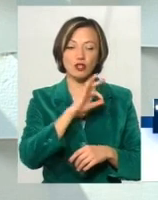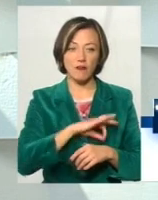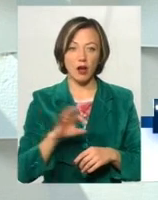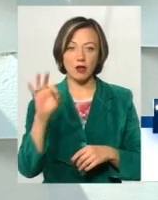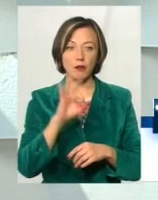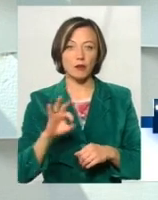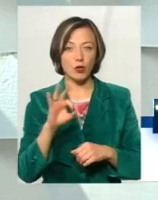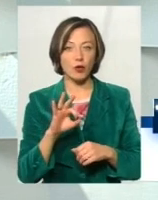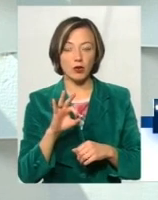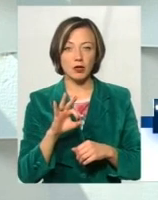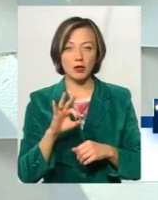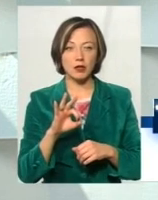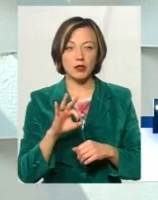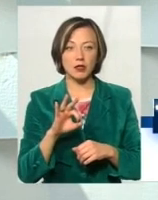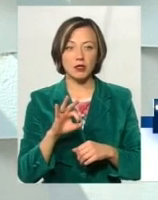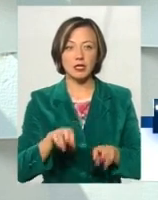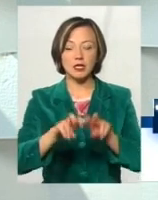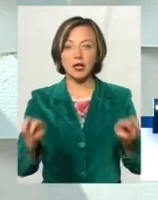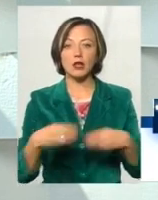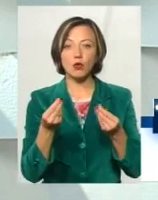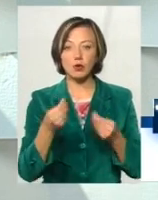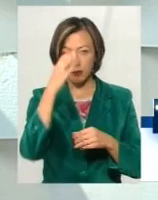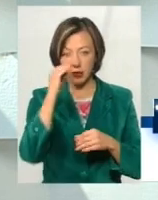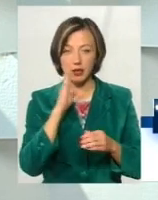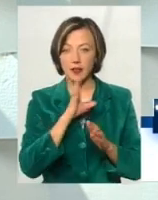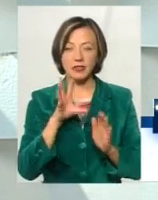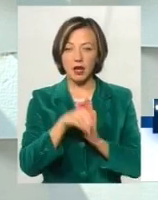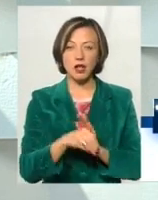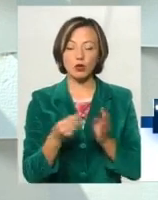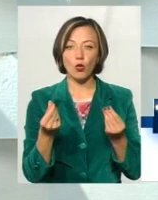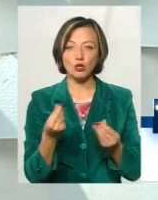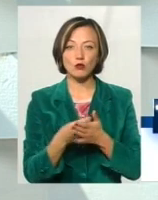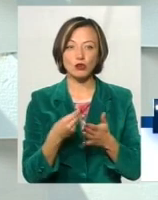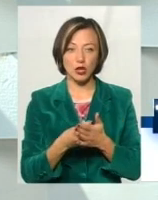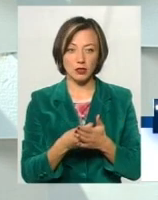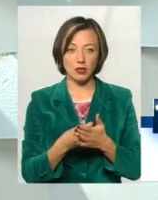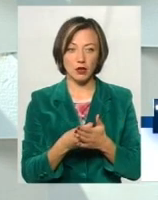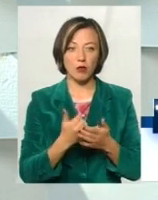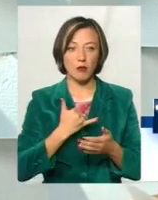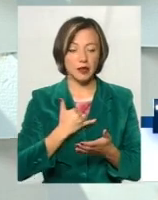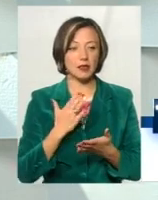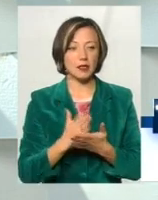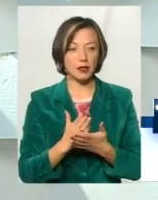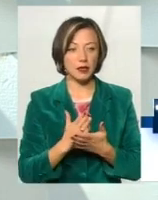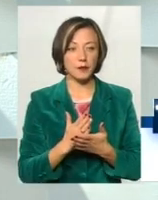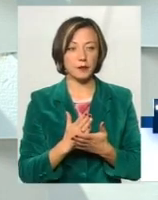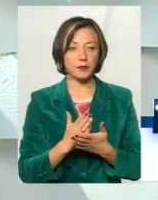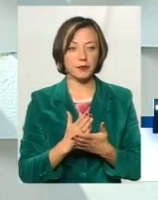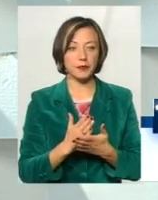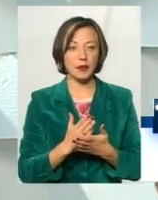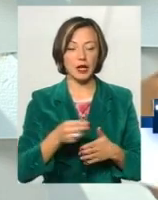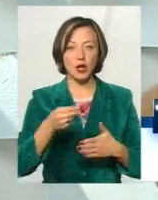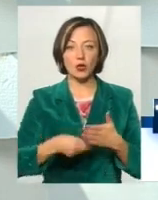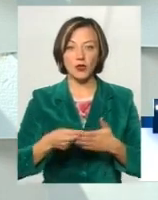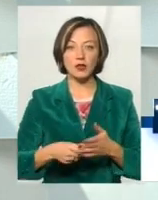про стягнення коштів з батьків і не закласти ці кошти в бюджет? От. У мене є довідки,